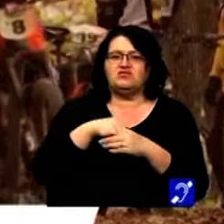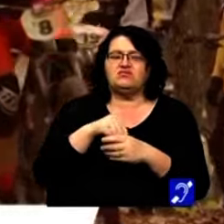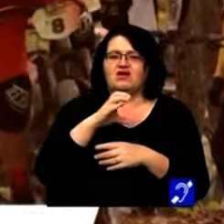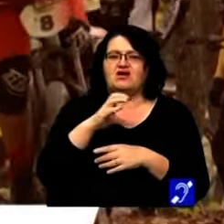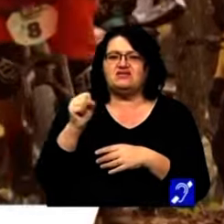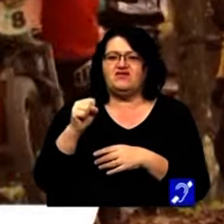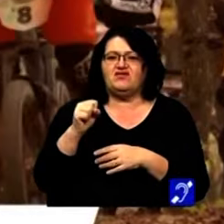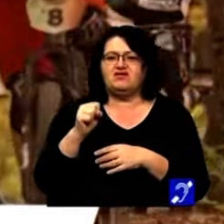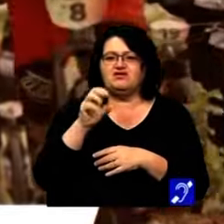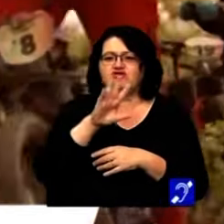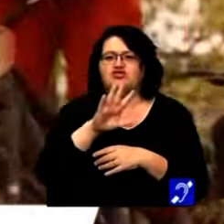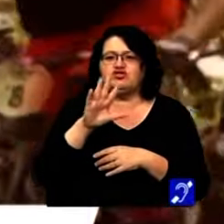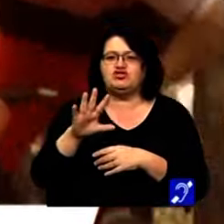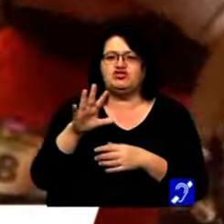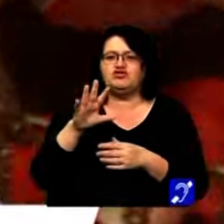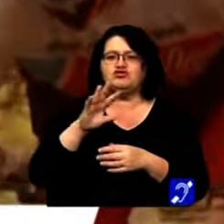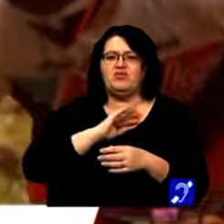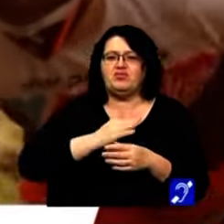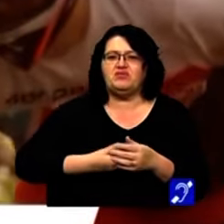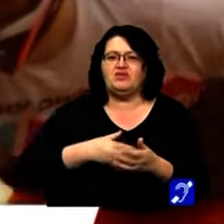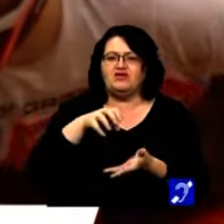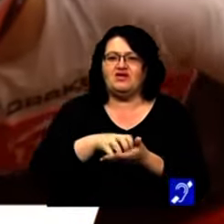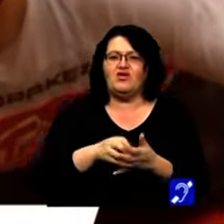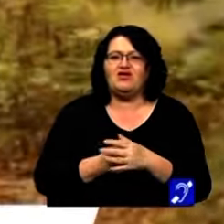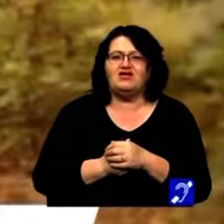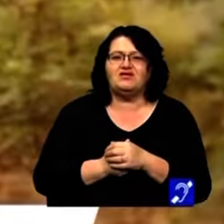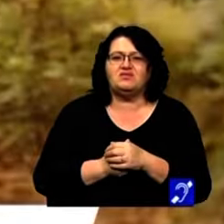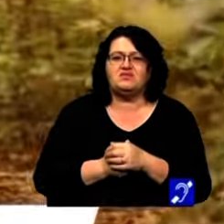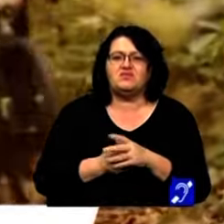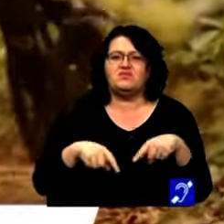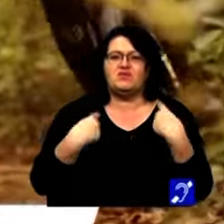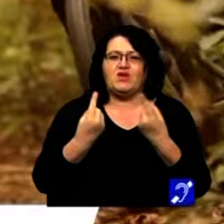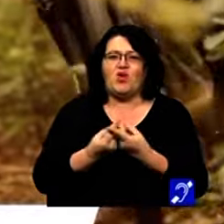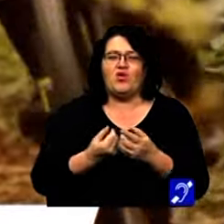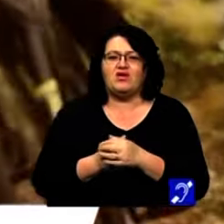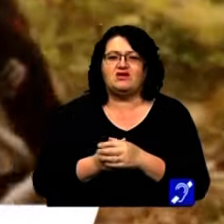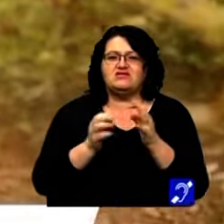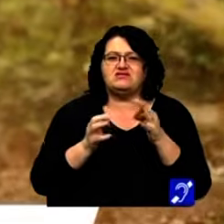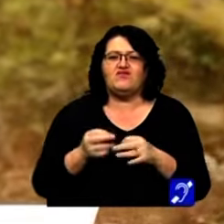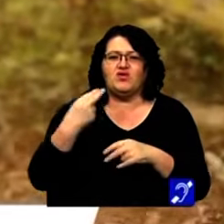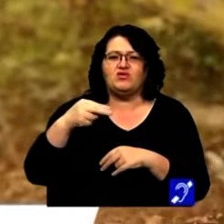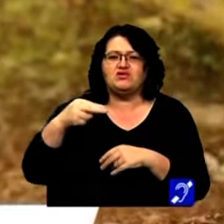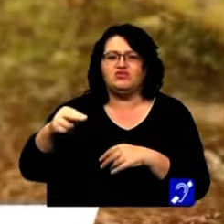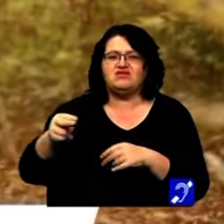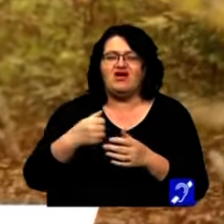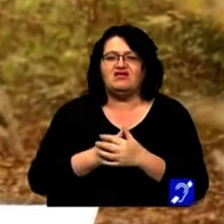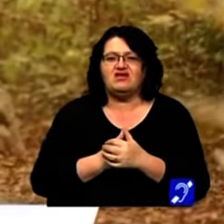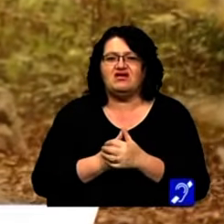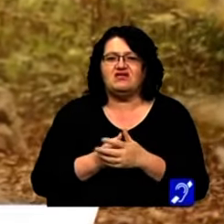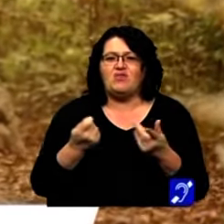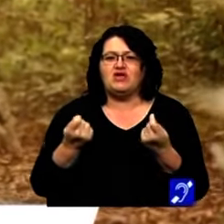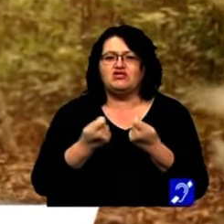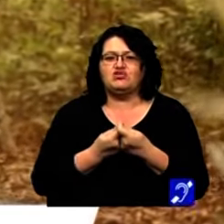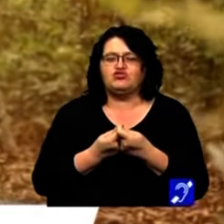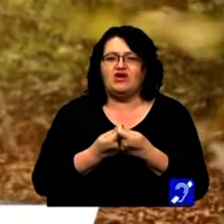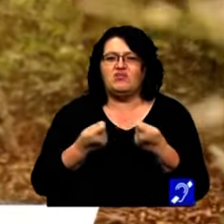Caraș-Severin, pe raza a 55 de unități administrativ-teritoriale. Noi, ca să avem o continuitate, ne-am asociat